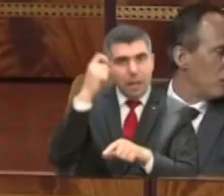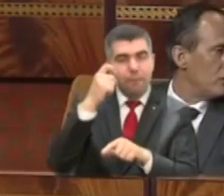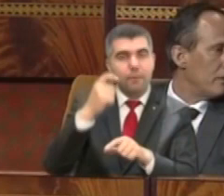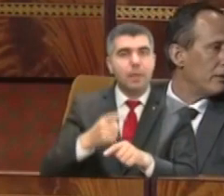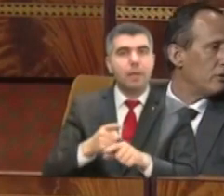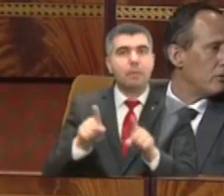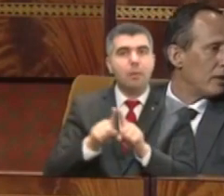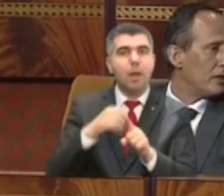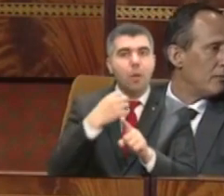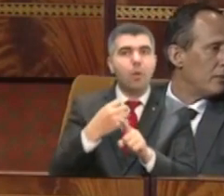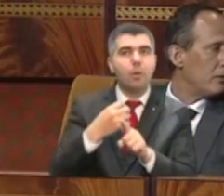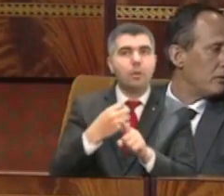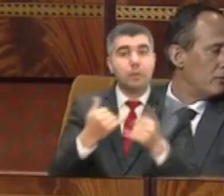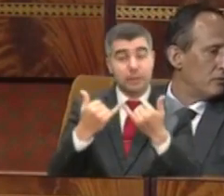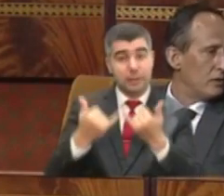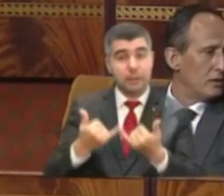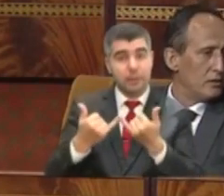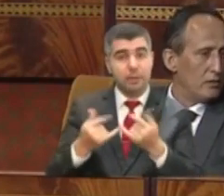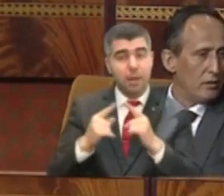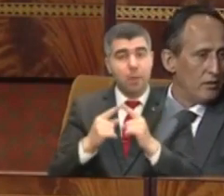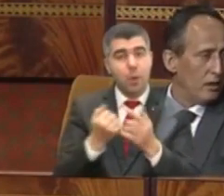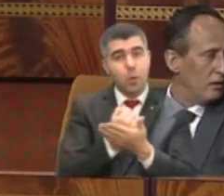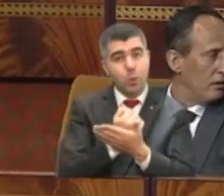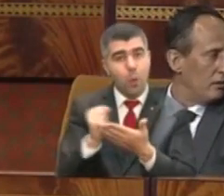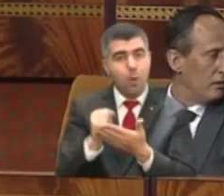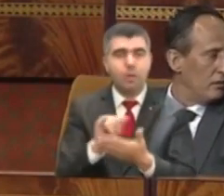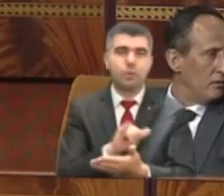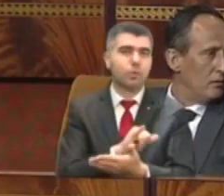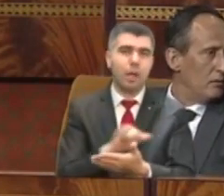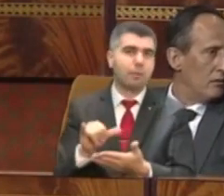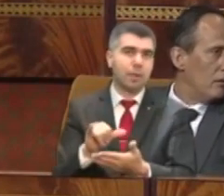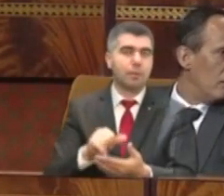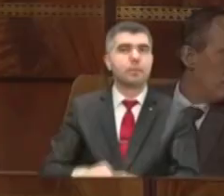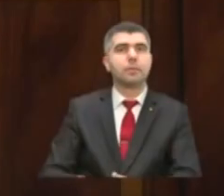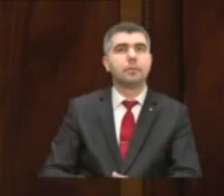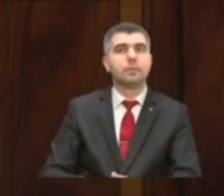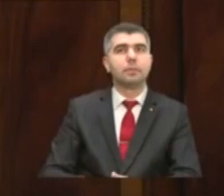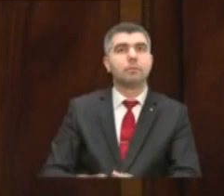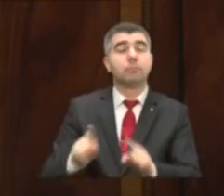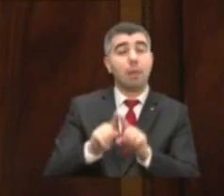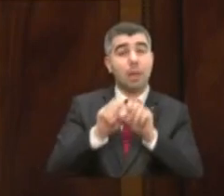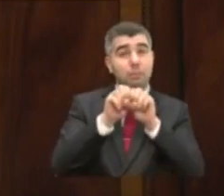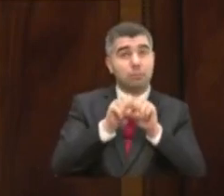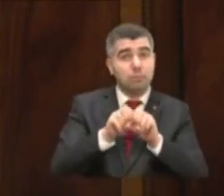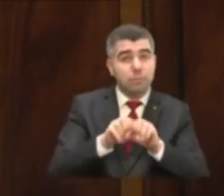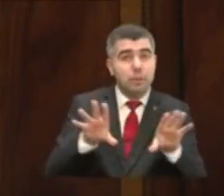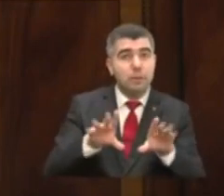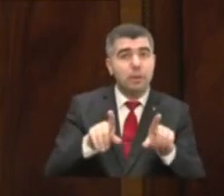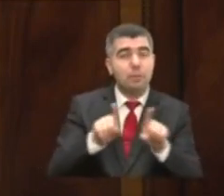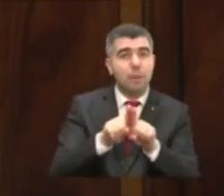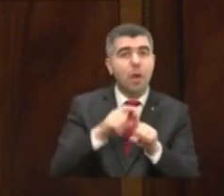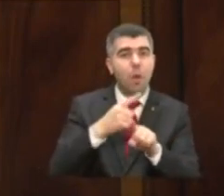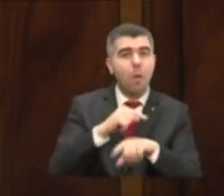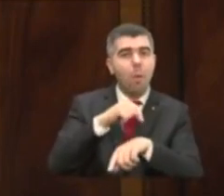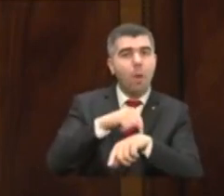المغامرة أن نتراجع عنه حاليا. فلذلك لما قلنا أنه خصنا نعمو، قلنا نعمو التقييم